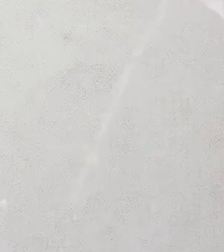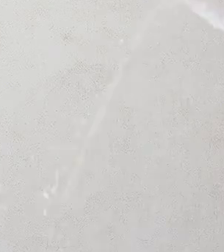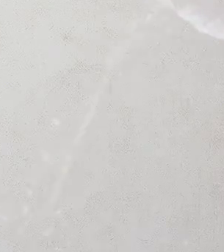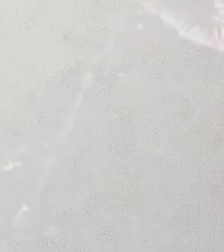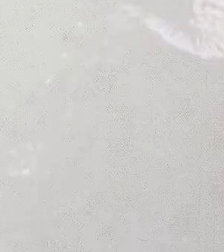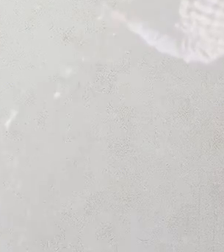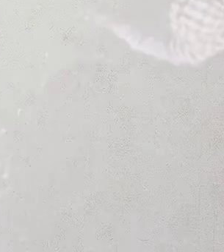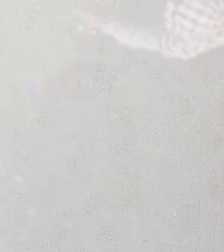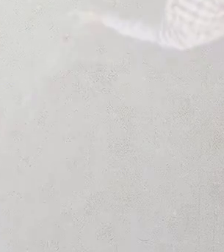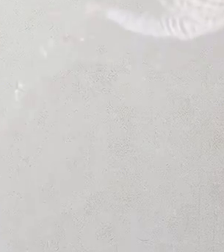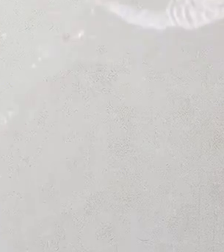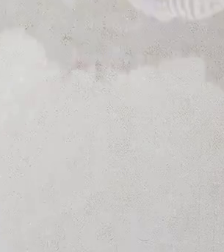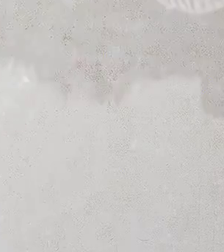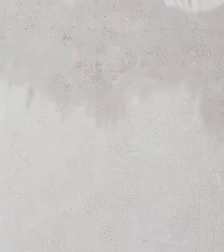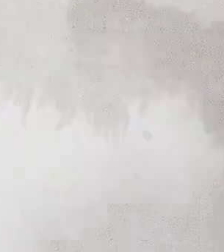โน้ท